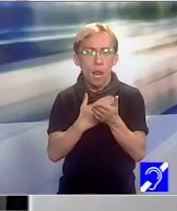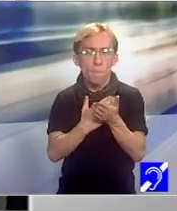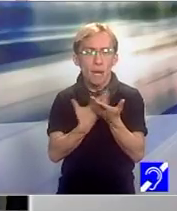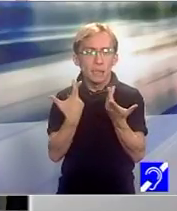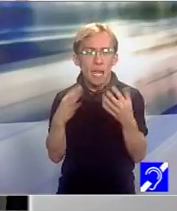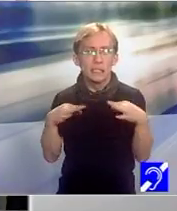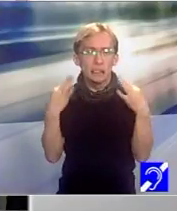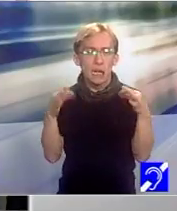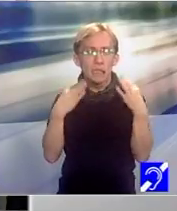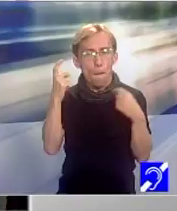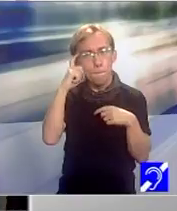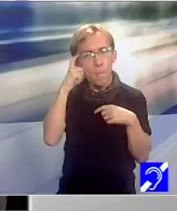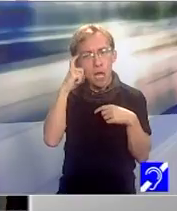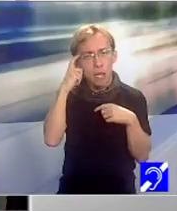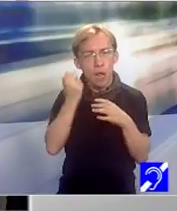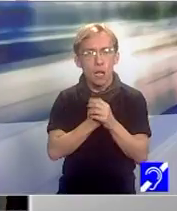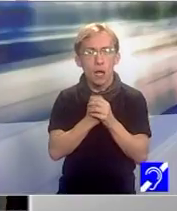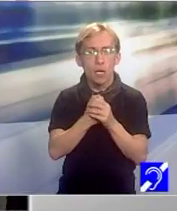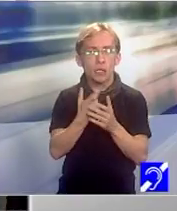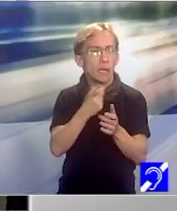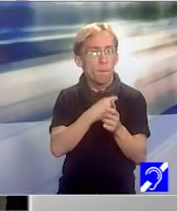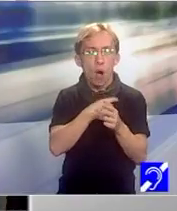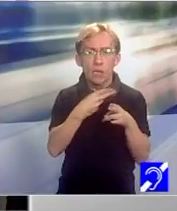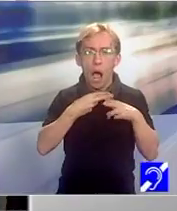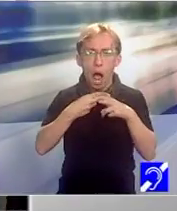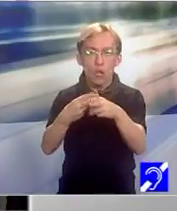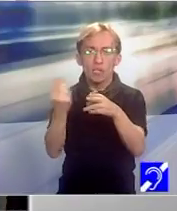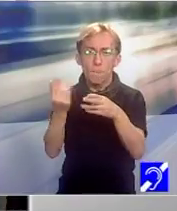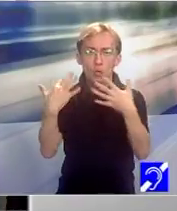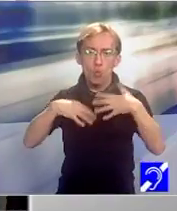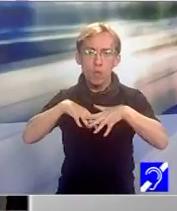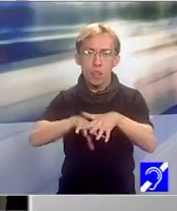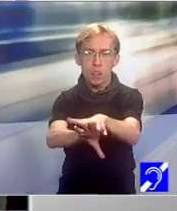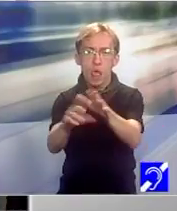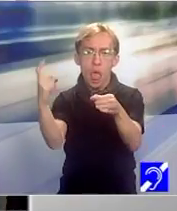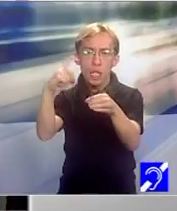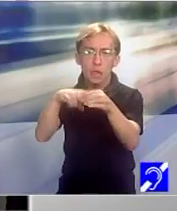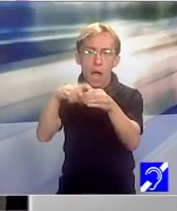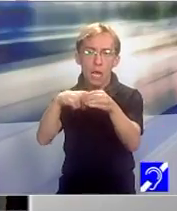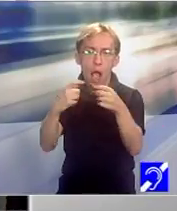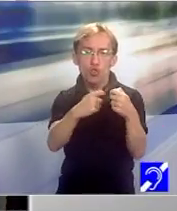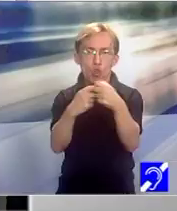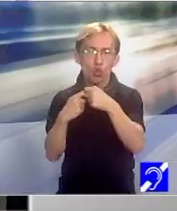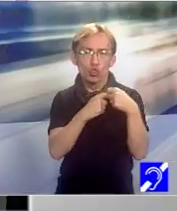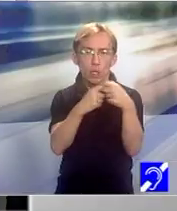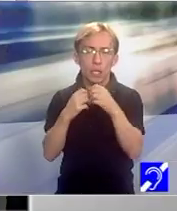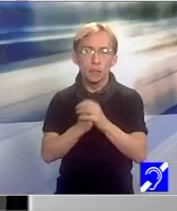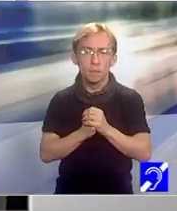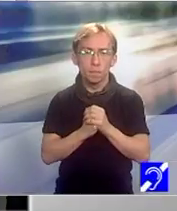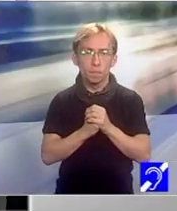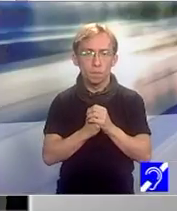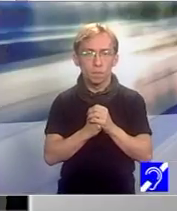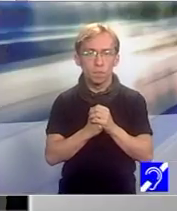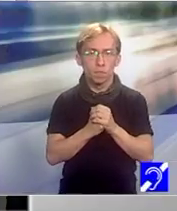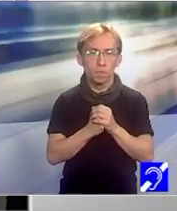mentală, care îmi va îngreuna procesul de a-l ajuta pe cel care mi-este drag și care are problema inițială. În momentul în care,